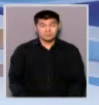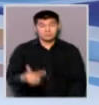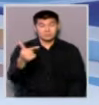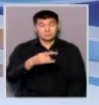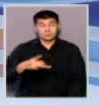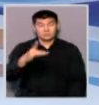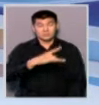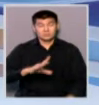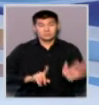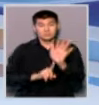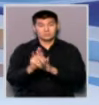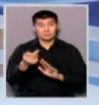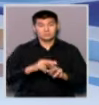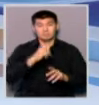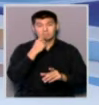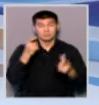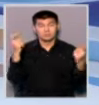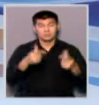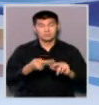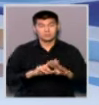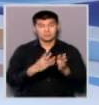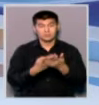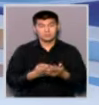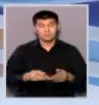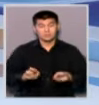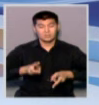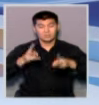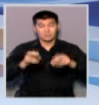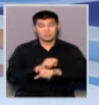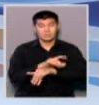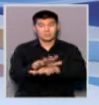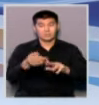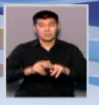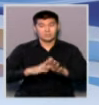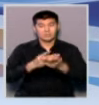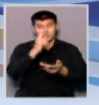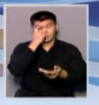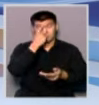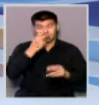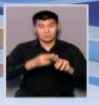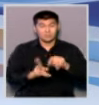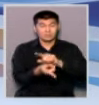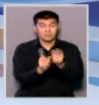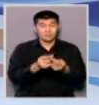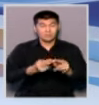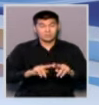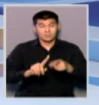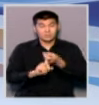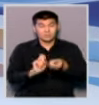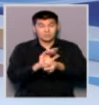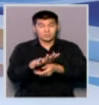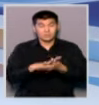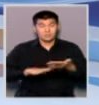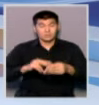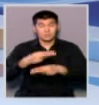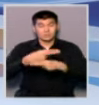Атырауский регион вновь в красной зоне. В этот раз возникла опасность распространения индийского штамма мутировавшего вируса. Продолжение